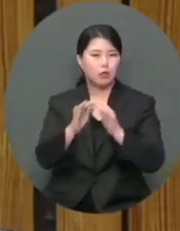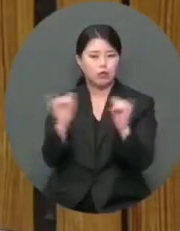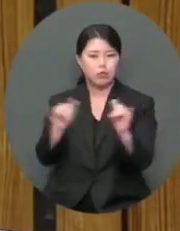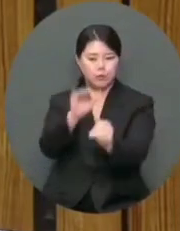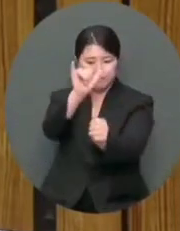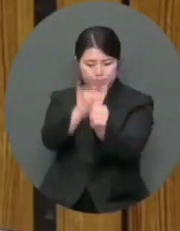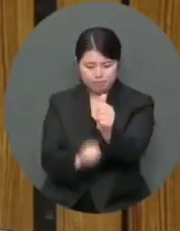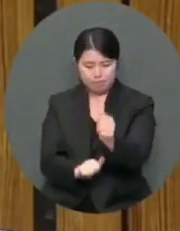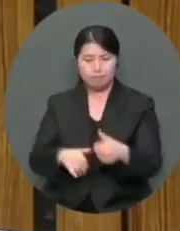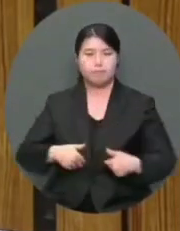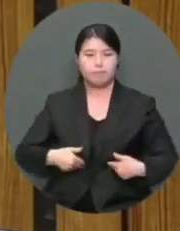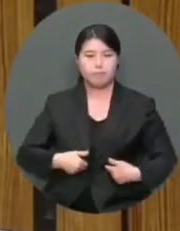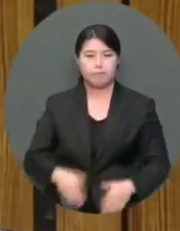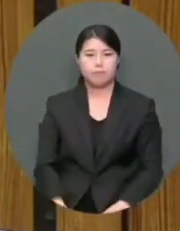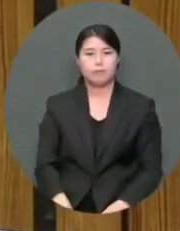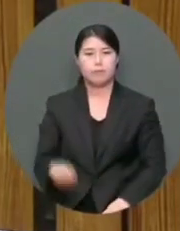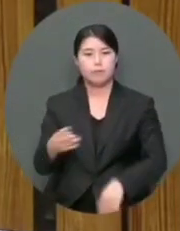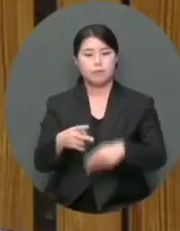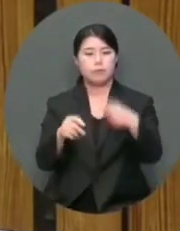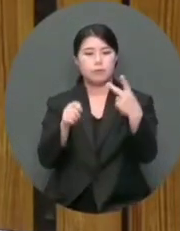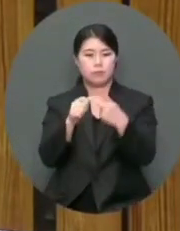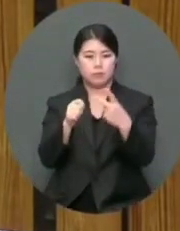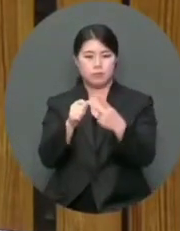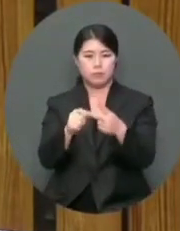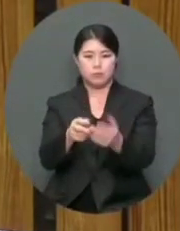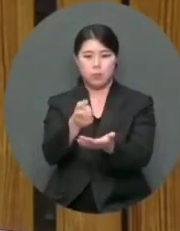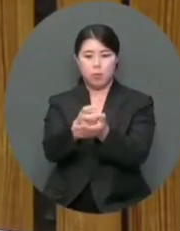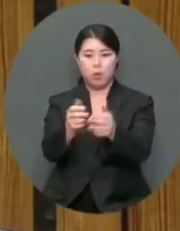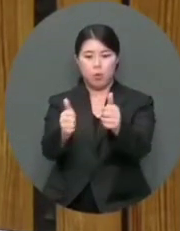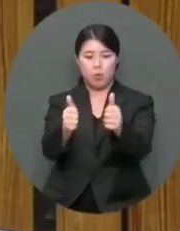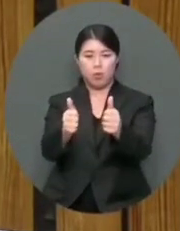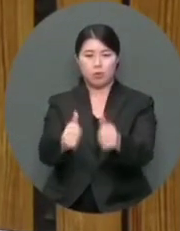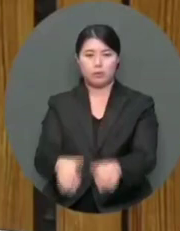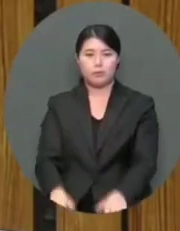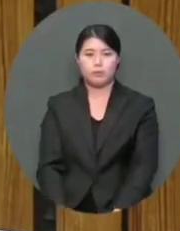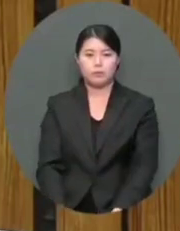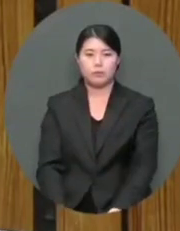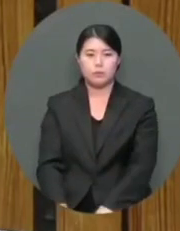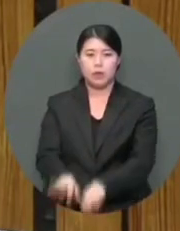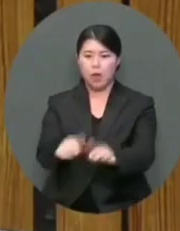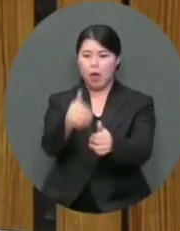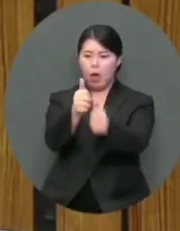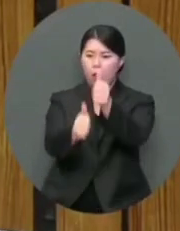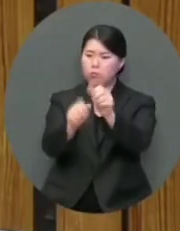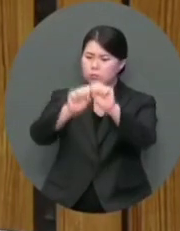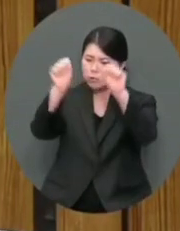아닙니다. 두 번째, 법원이 지금 경쟁 시스템이 무너졌어요.